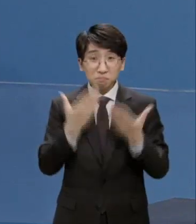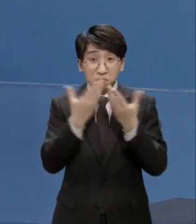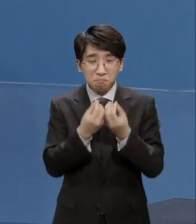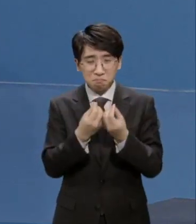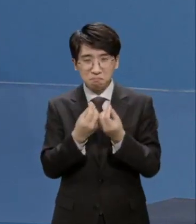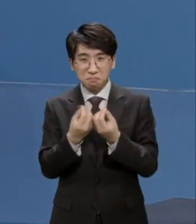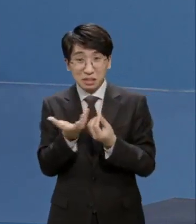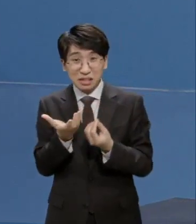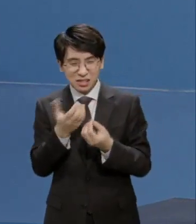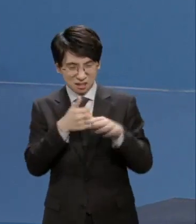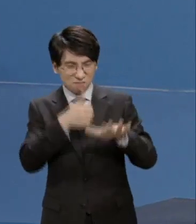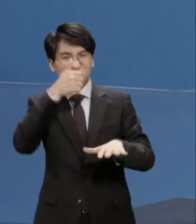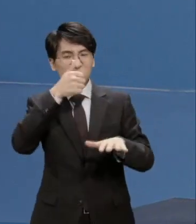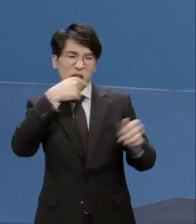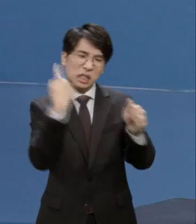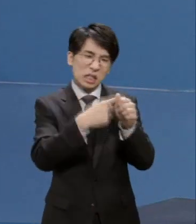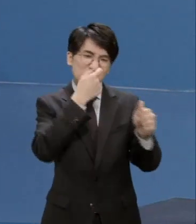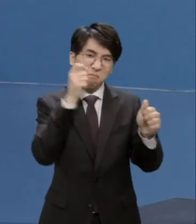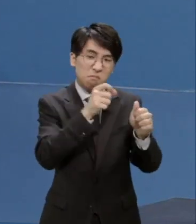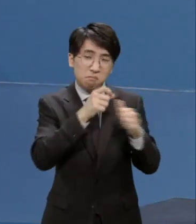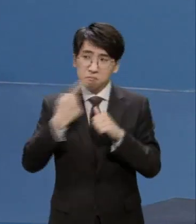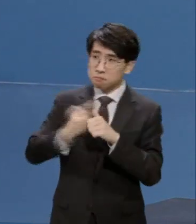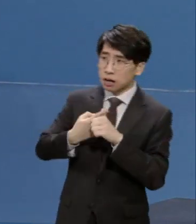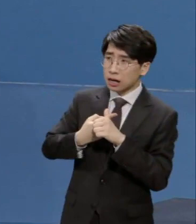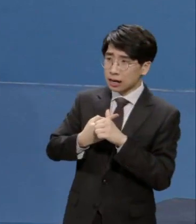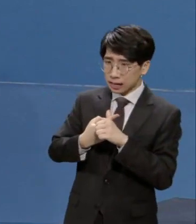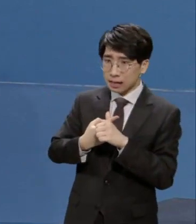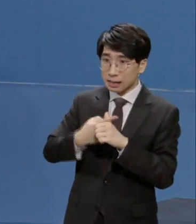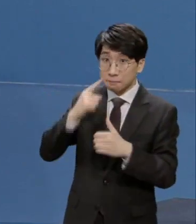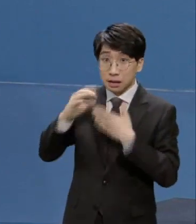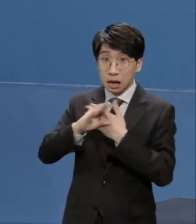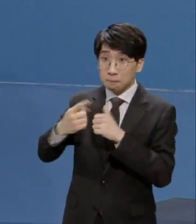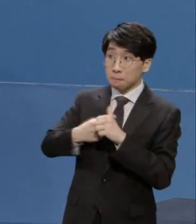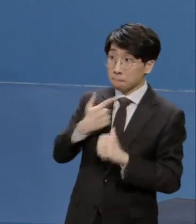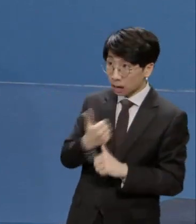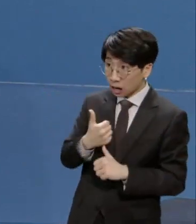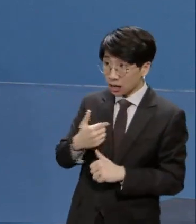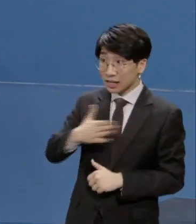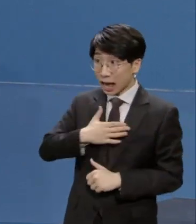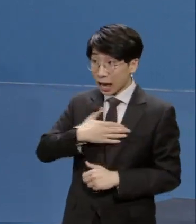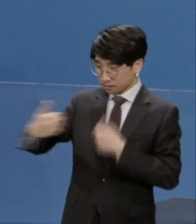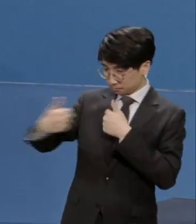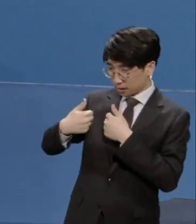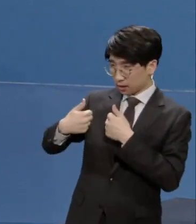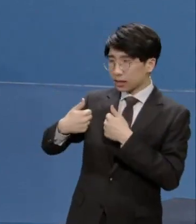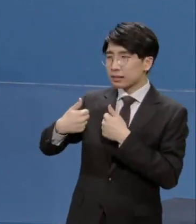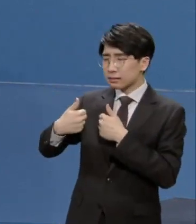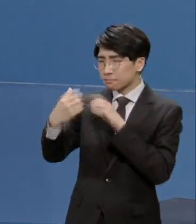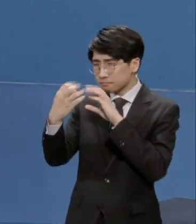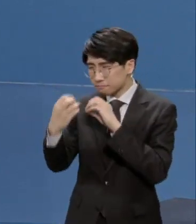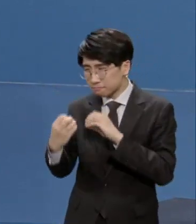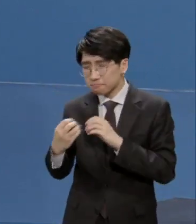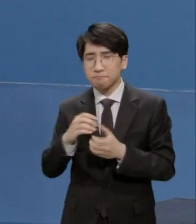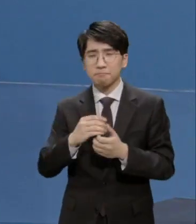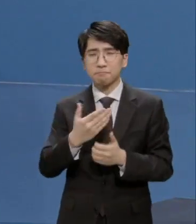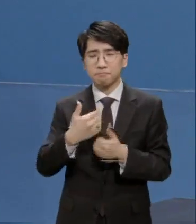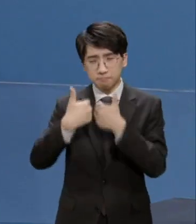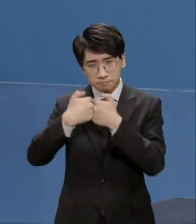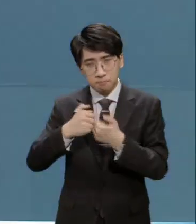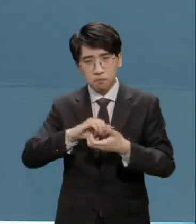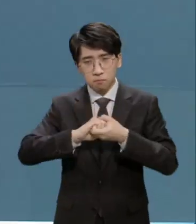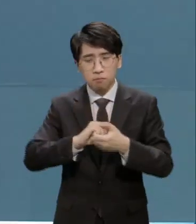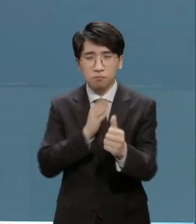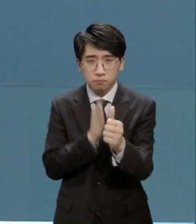이런 부분에 대해서 침해를 받으시면 언제든지 찾아오시면 저희가 상담을 해드릴 수 네. 있도록 지금 하고 있긴 합니다. 네. 네. 앞으로 이번